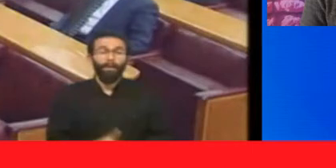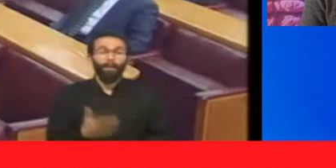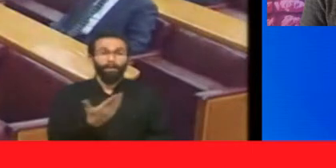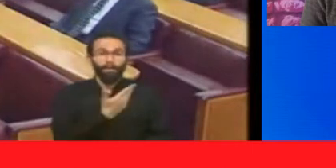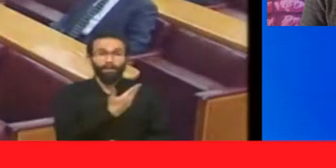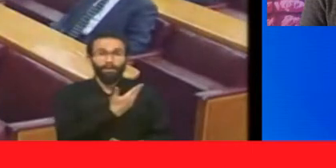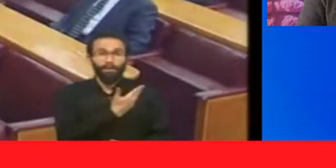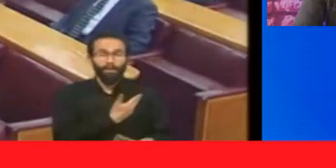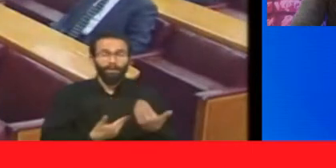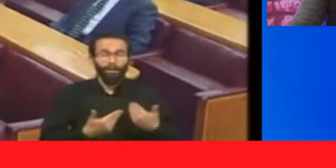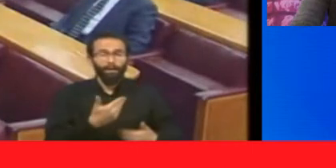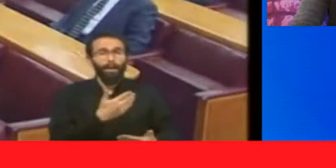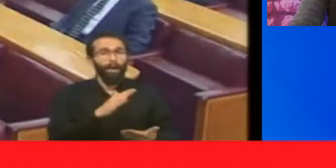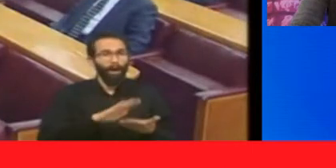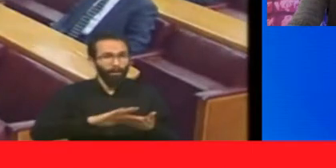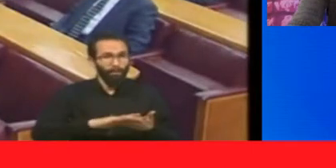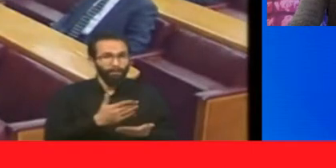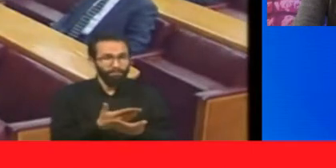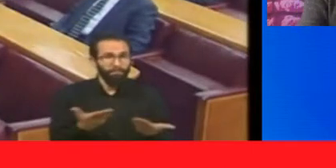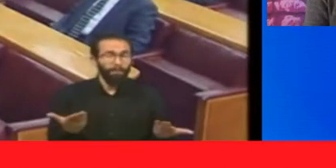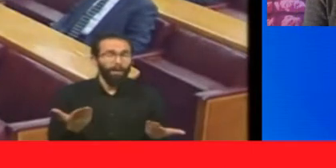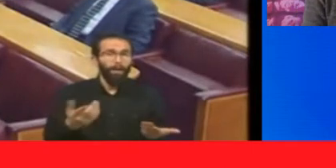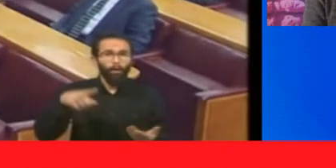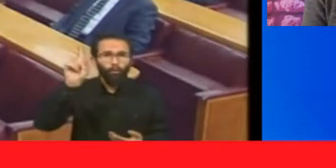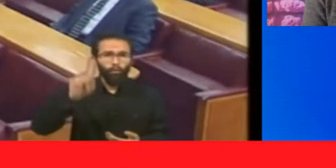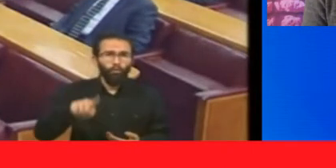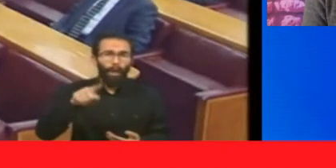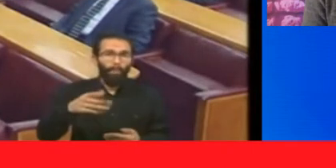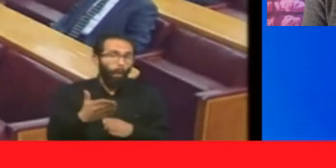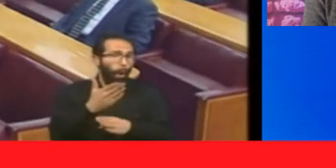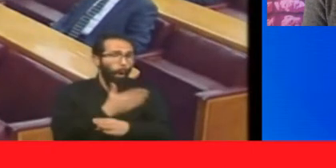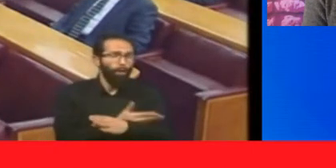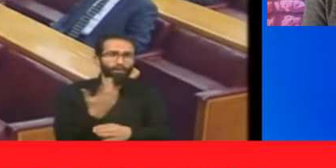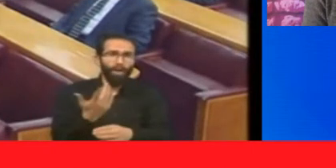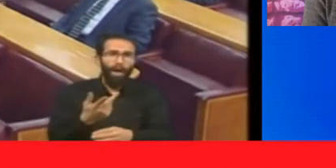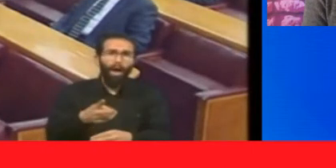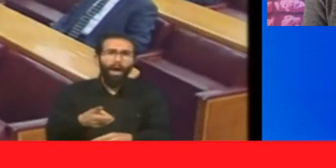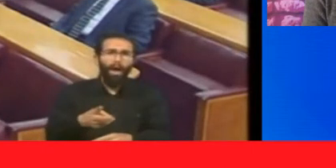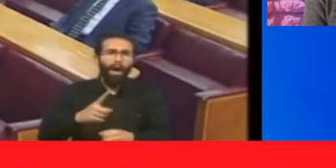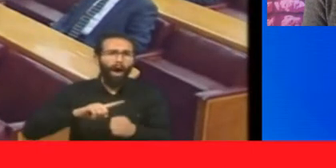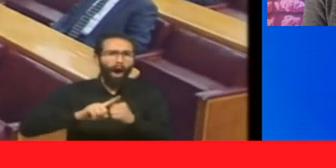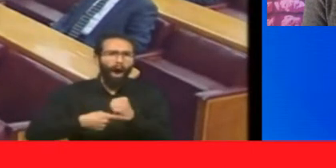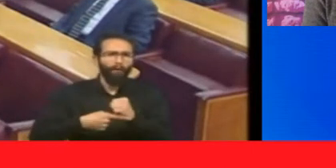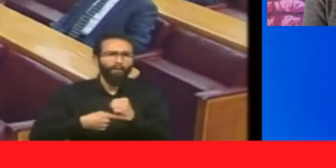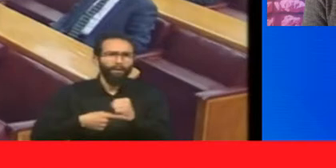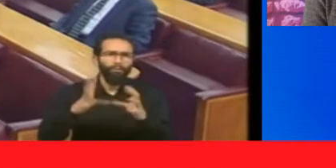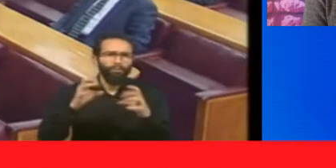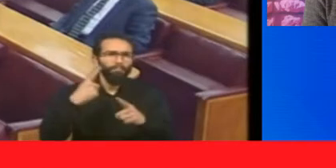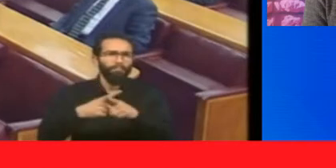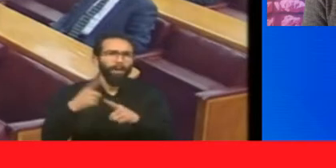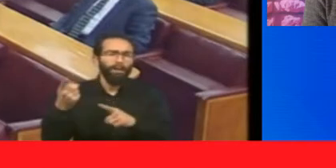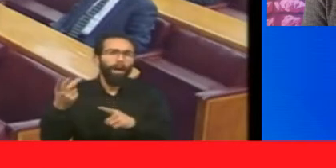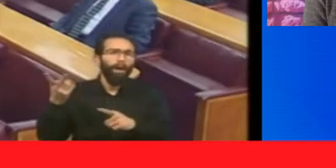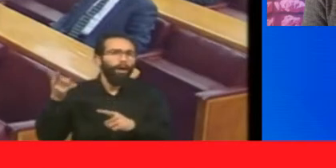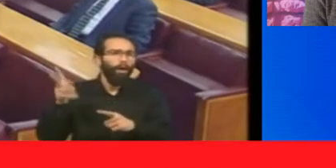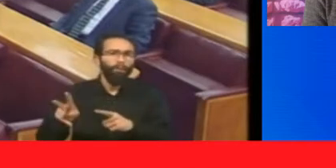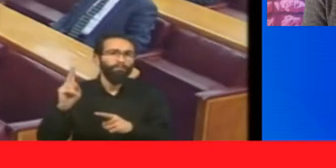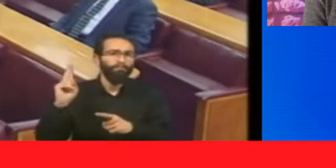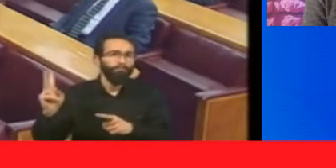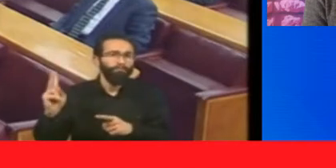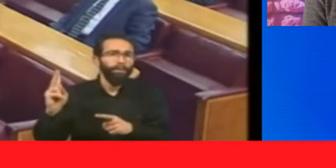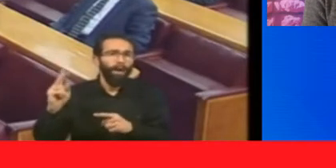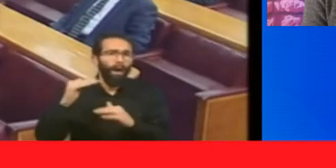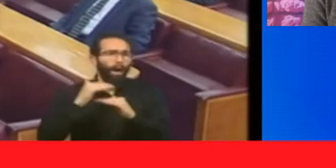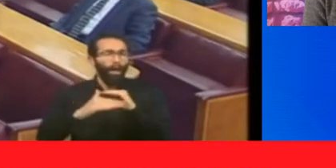Sevgili arkadaşlar, gündeme geçmeden önce hafta sonu kaybettiğimiz, halkımızın çok